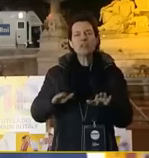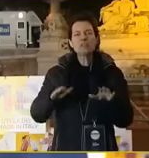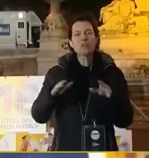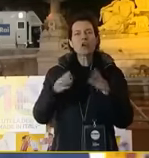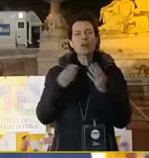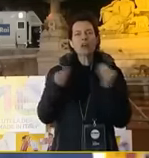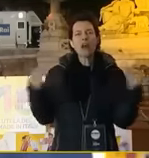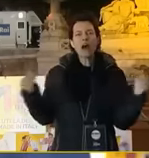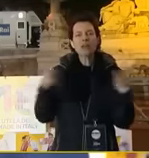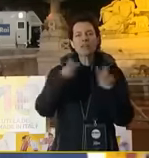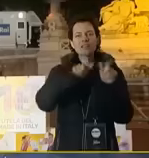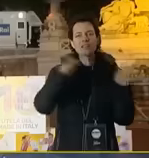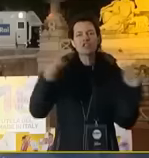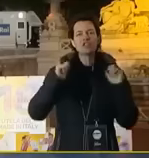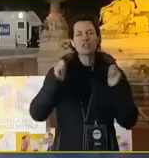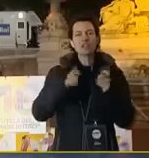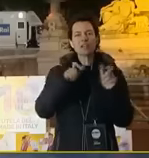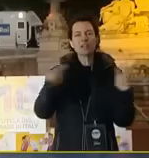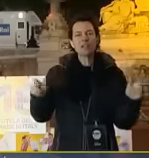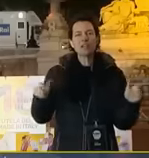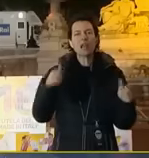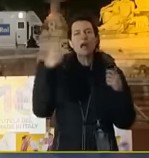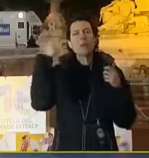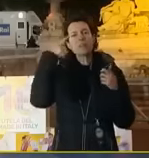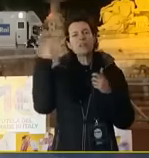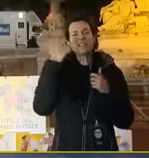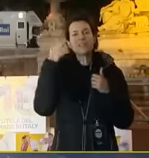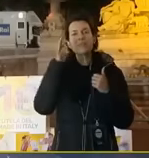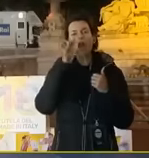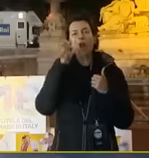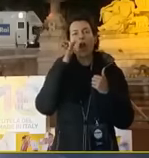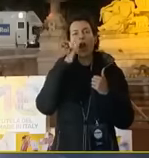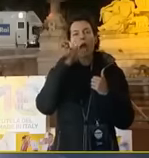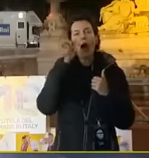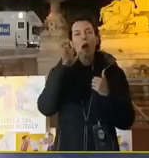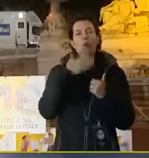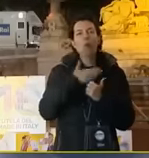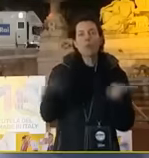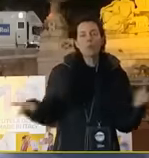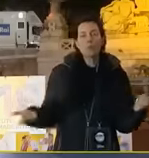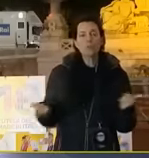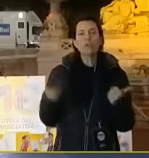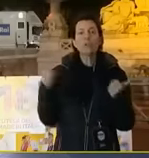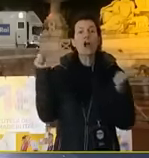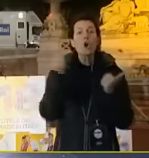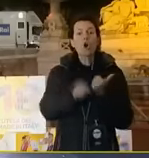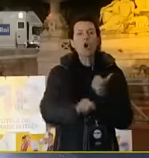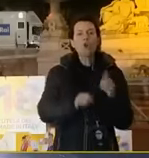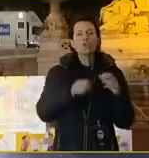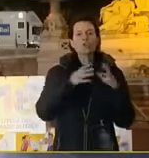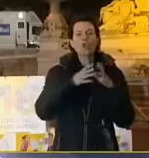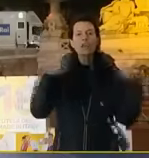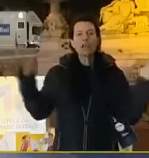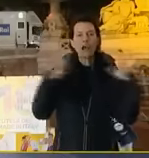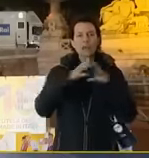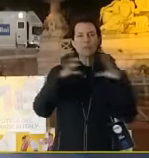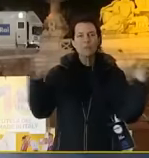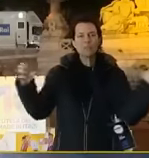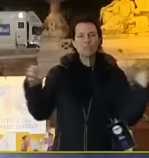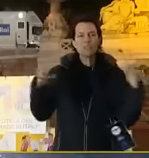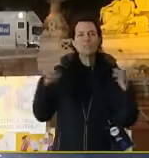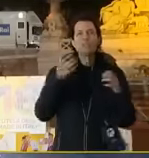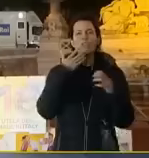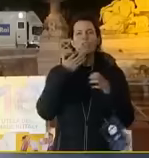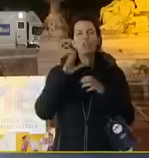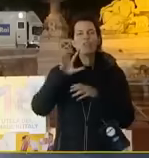solo, l'acqua pubblica fino in fondo, contro le multinazionali che volevano prendersi l'acqua a discapito di